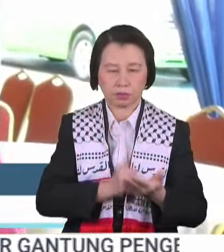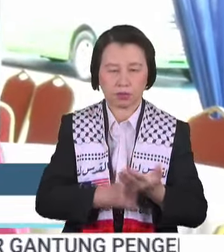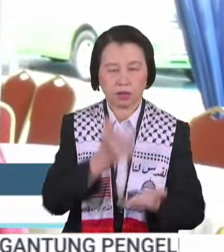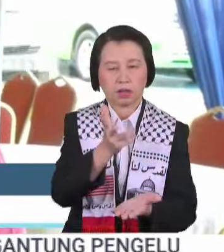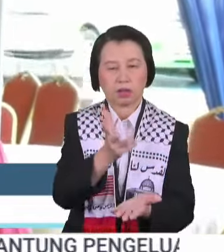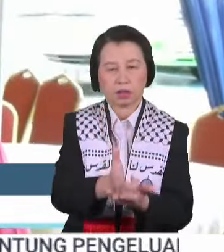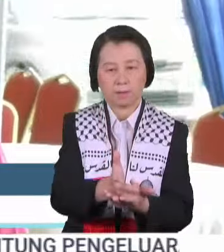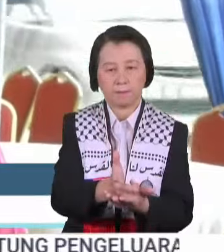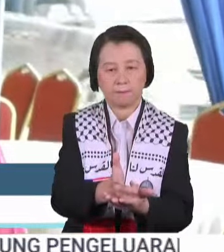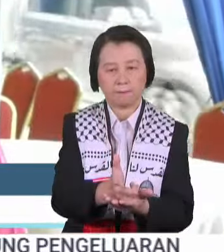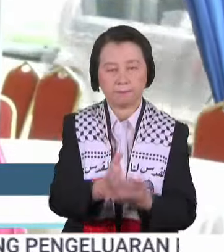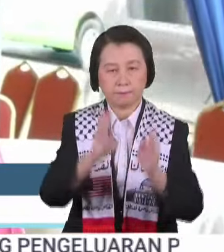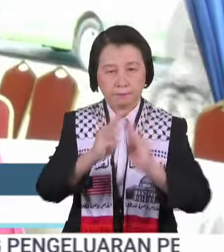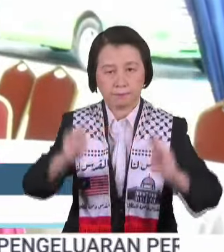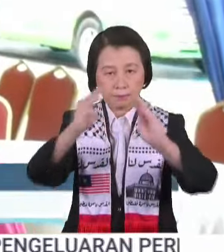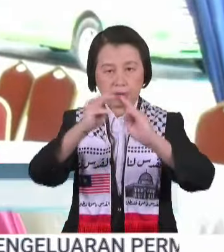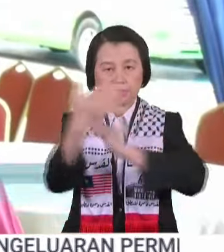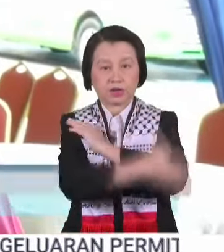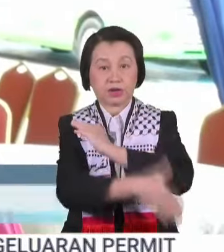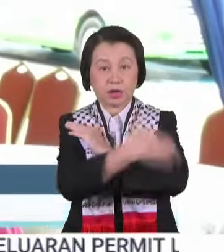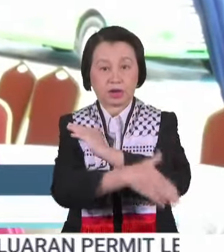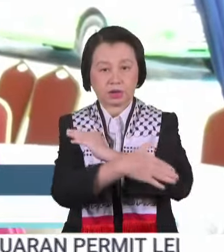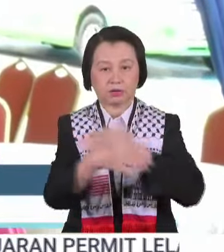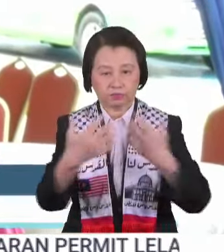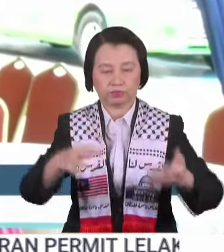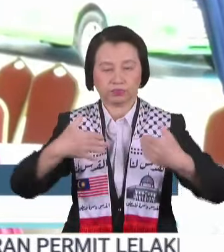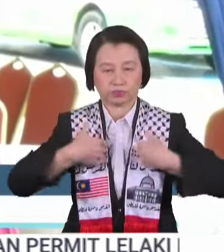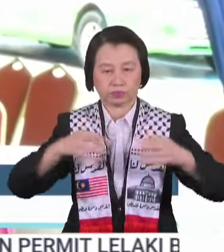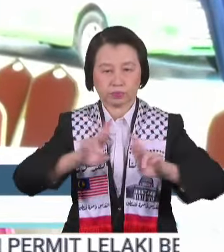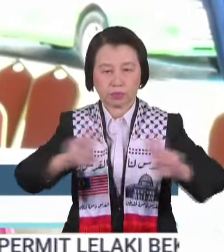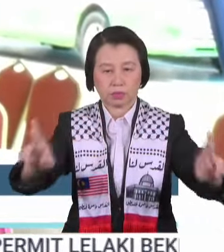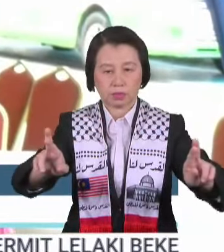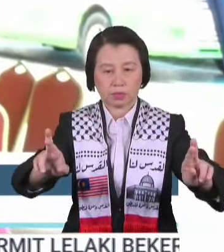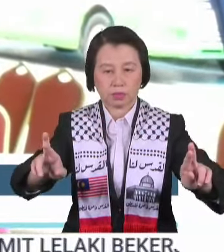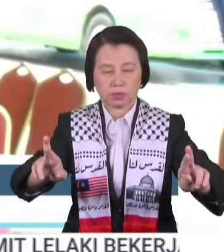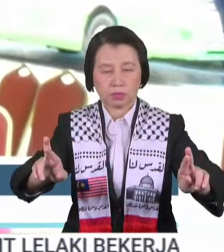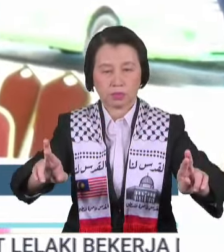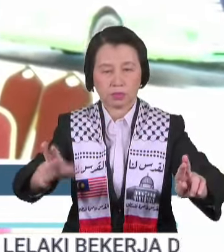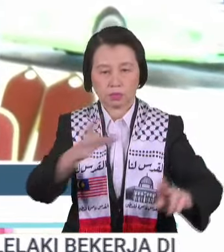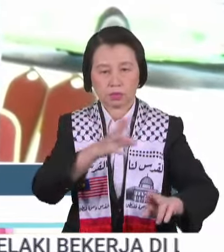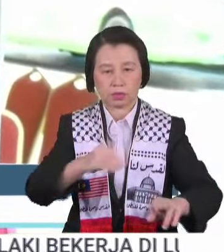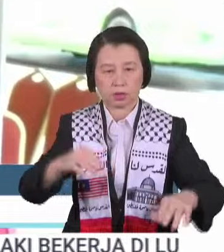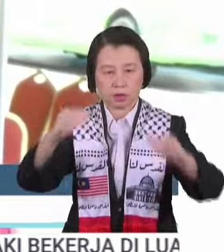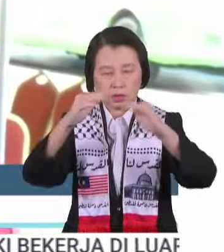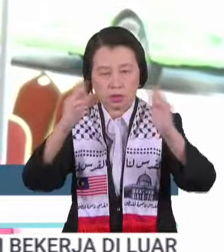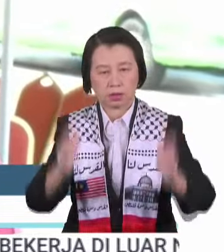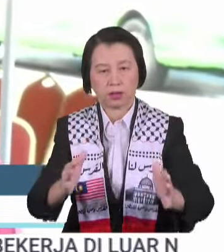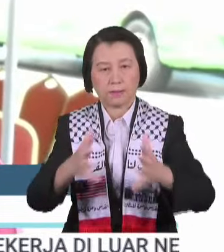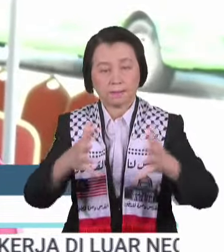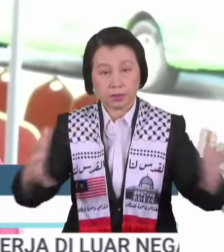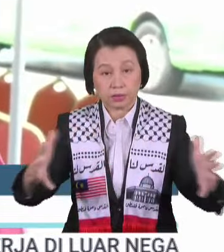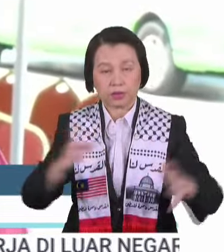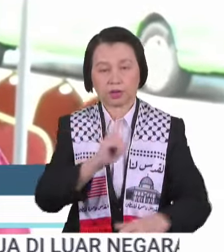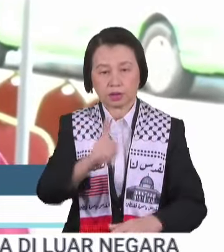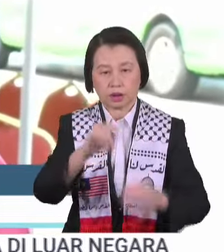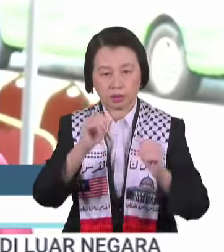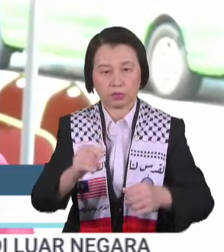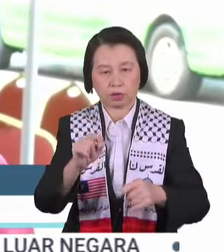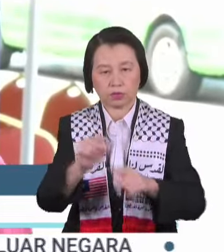di Masjid Negara, di mana kita ada sediakan di Masjid Negara dan Kompleks Besar Islam. Mereka boleh